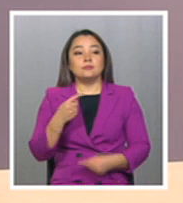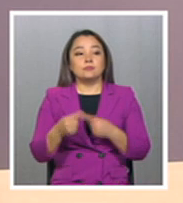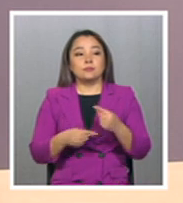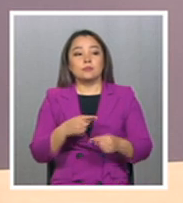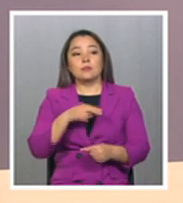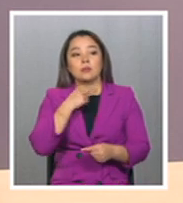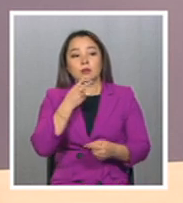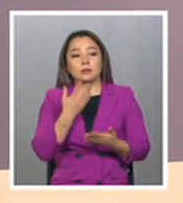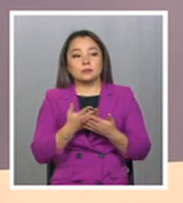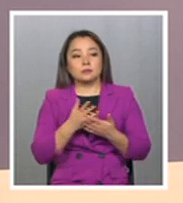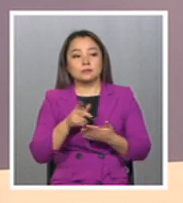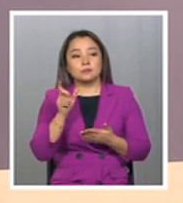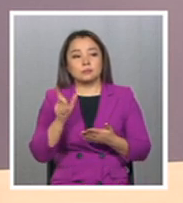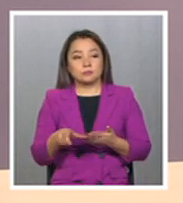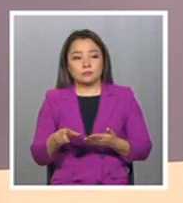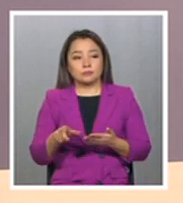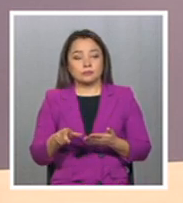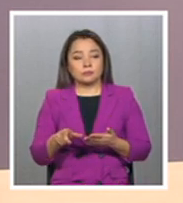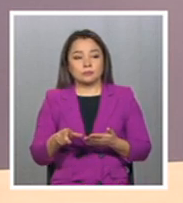3-ші бағанға назар аударамыз.